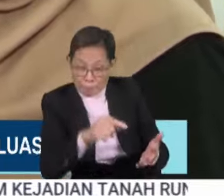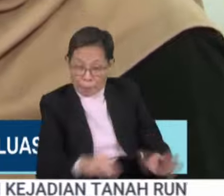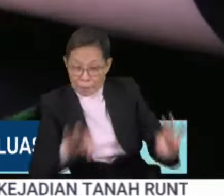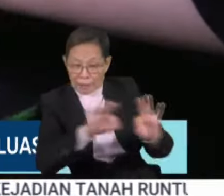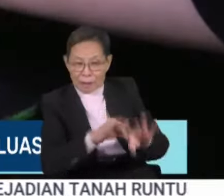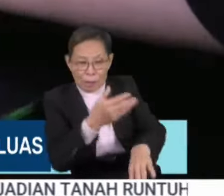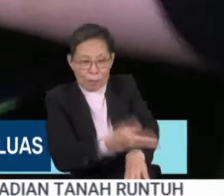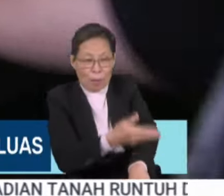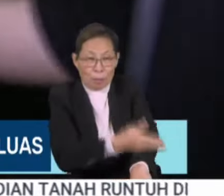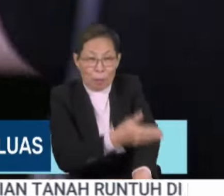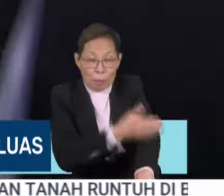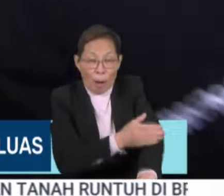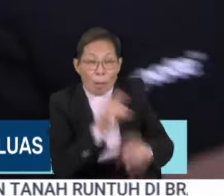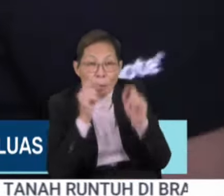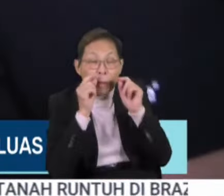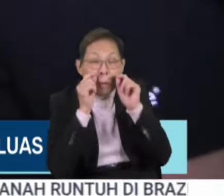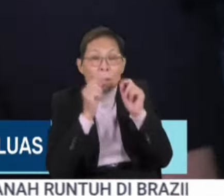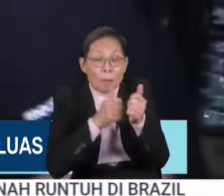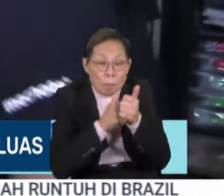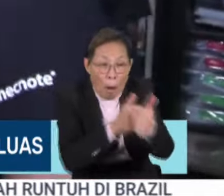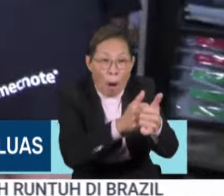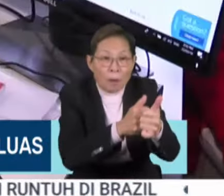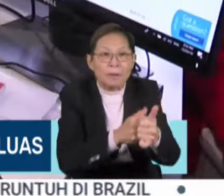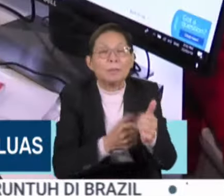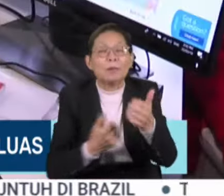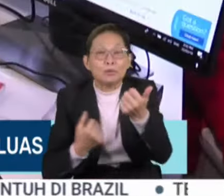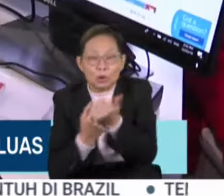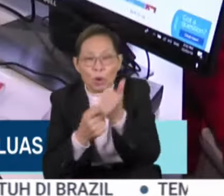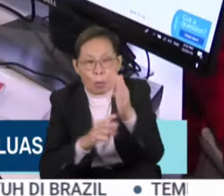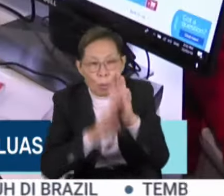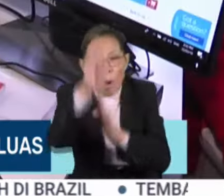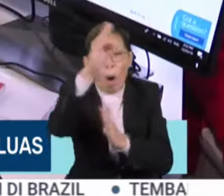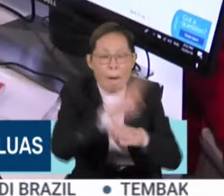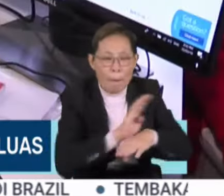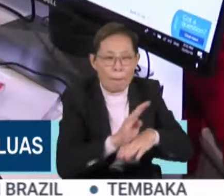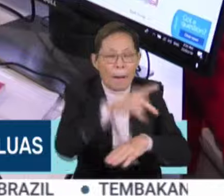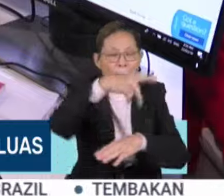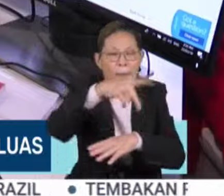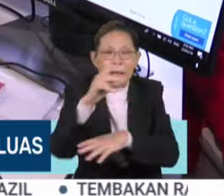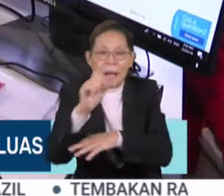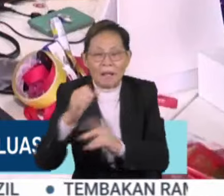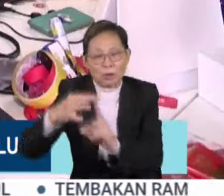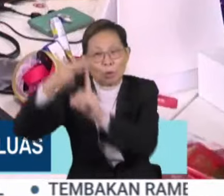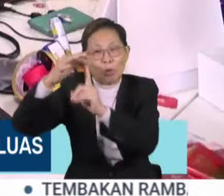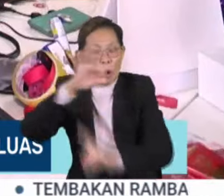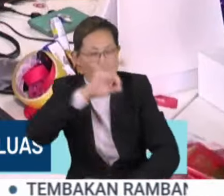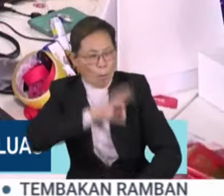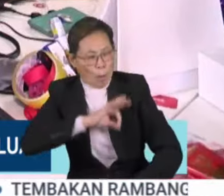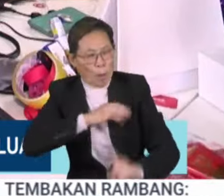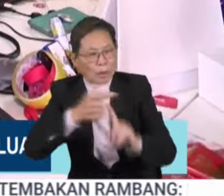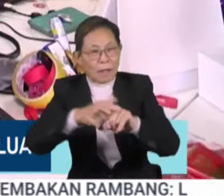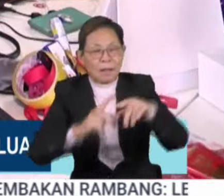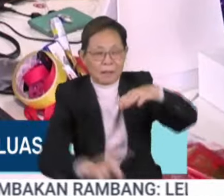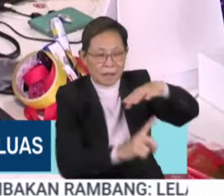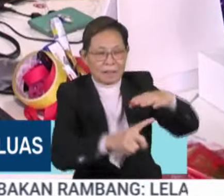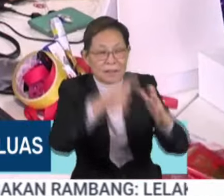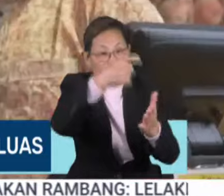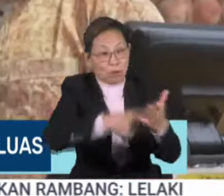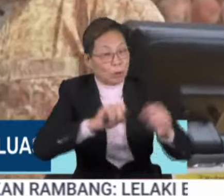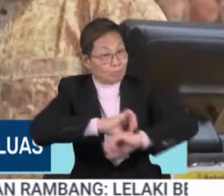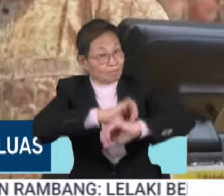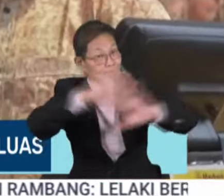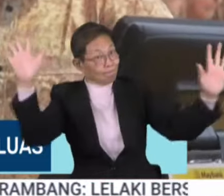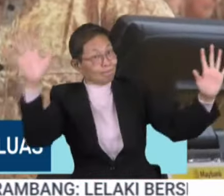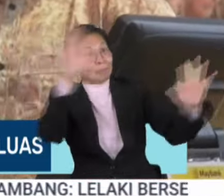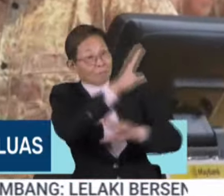dalam meningkatkan pematuhan dan menyokong pertumbuhan perniagaan. PKS khususnya akan menerima manfaat daripada dasar cukai yang lebih